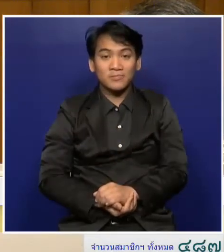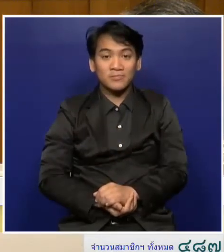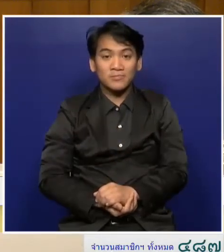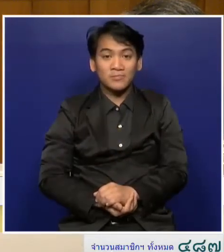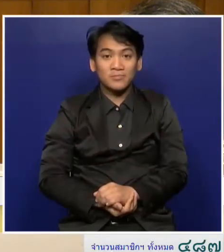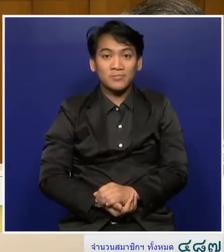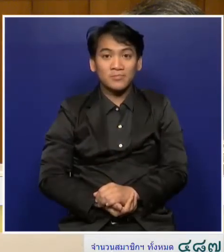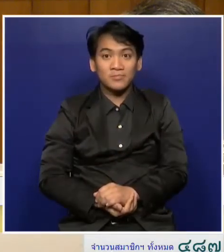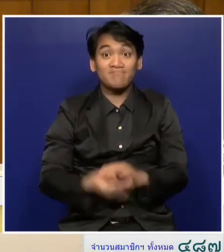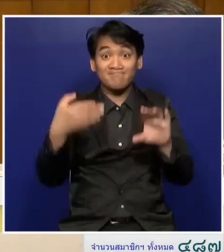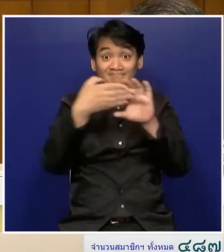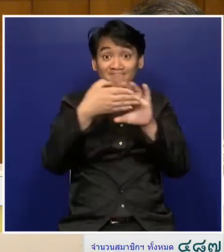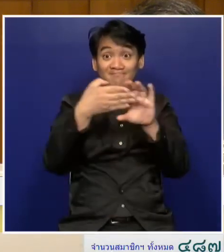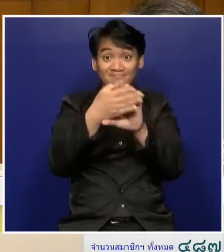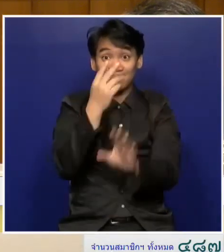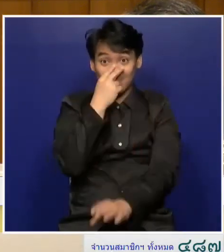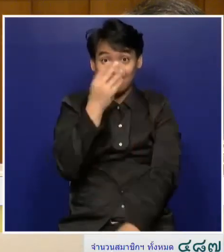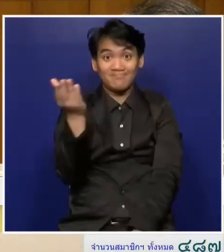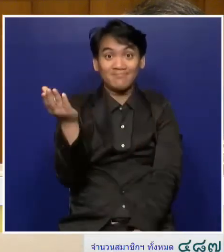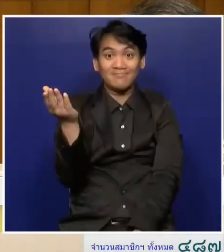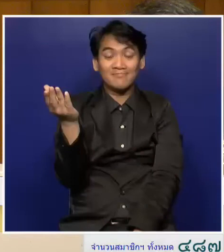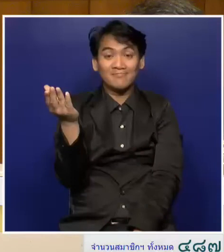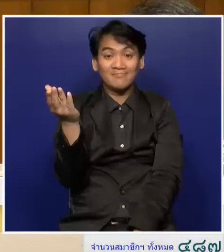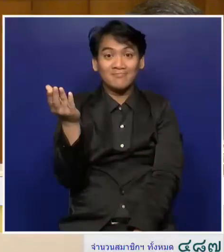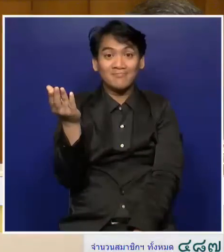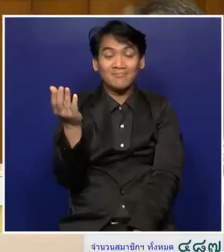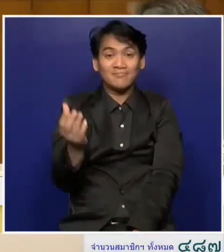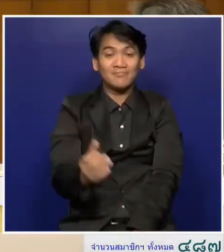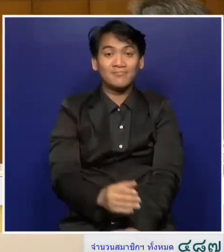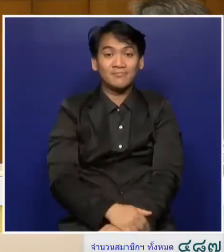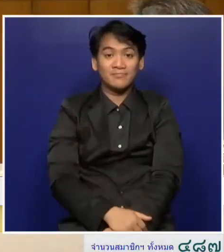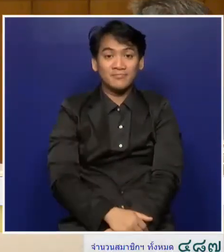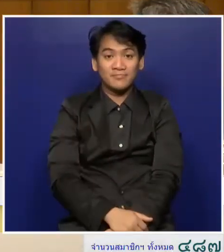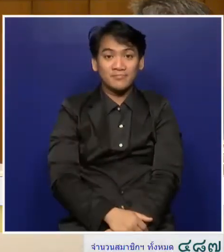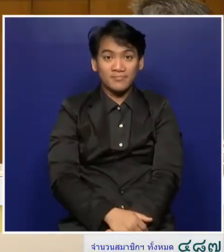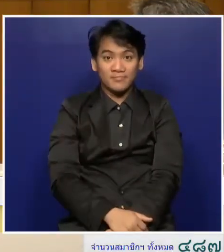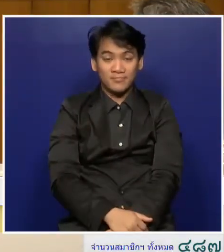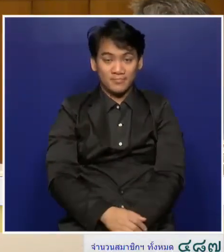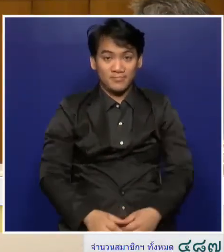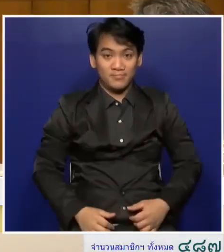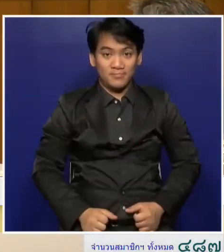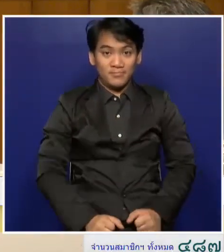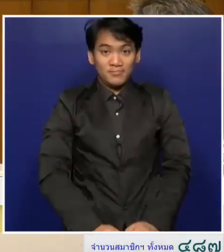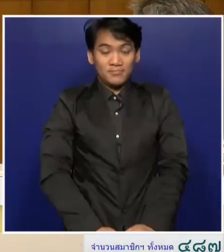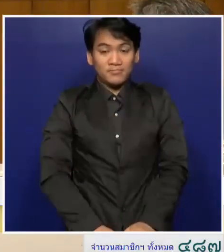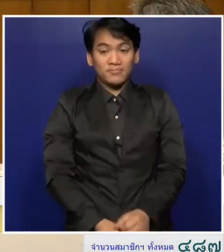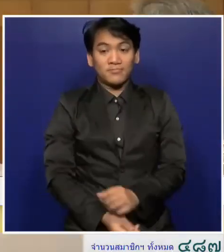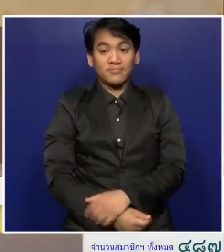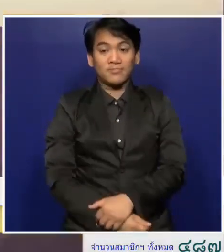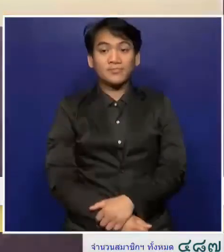ขอสไลท์อัสุท้ายที่เราเตรยมไปดครัขอประสนโทษครัขอข้สไทอัสุท้ายดครั